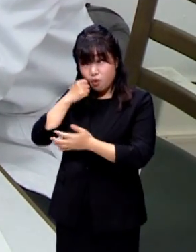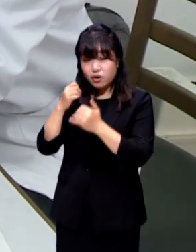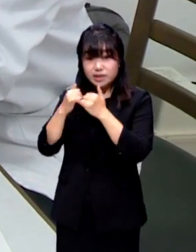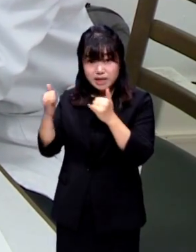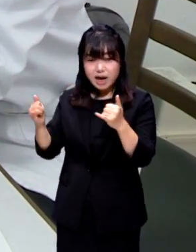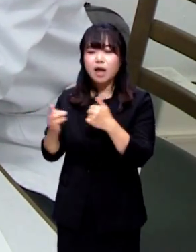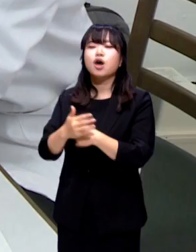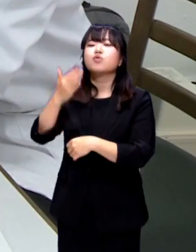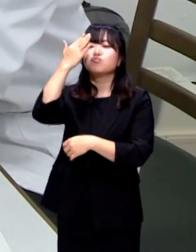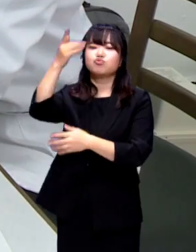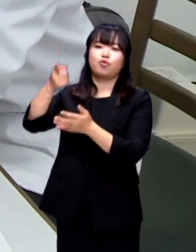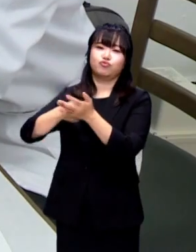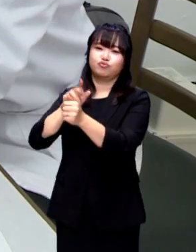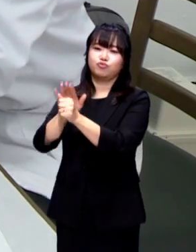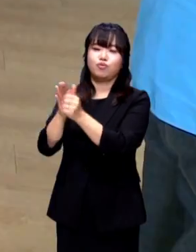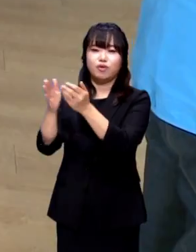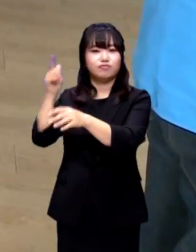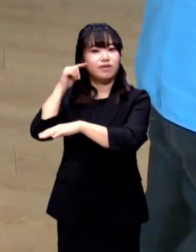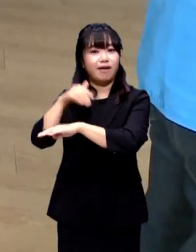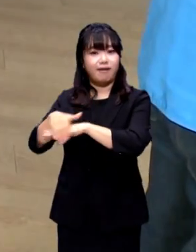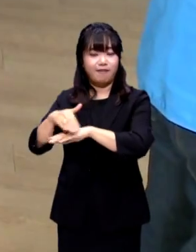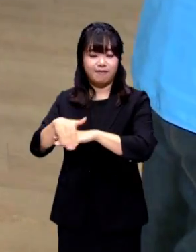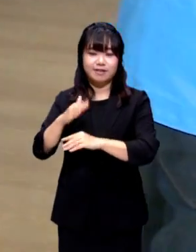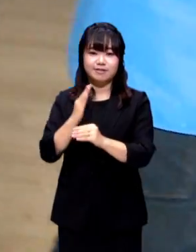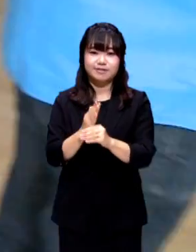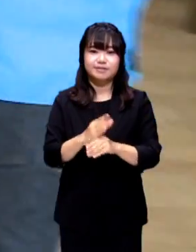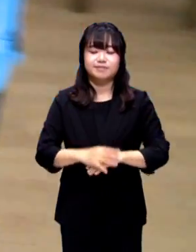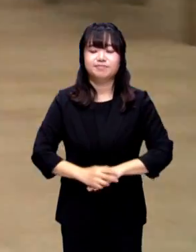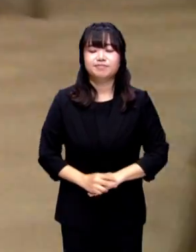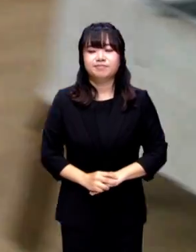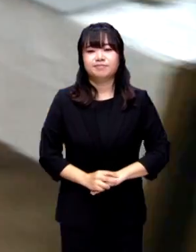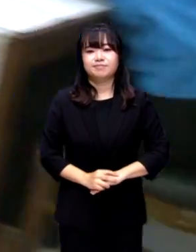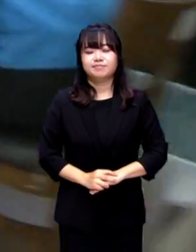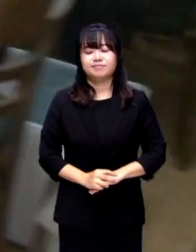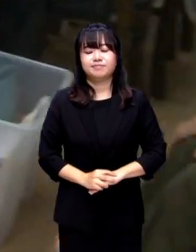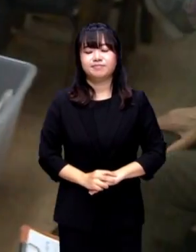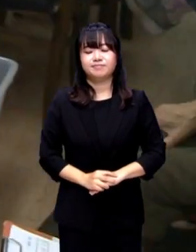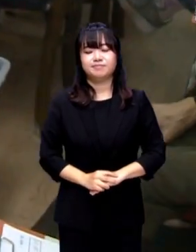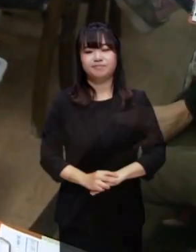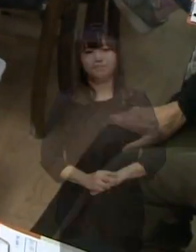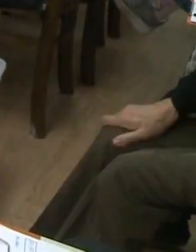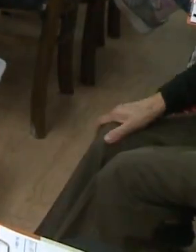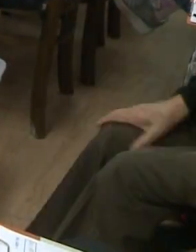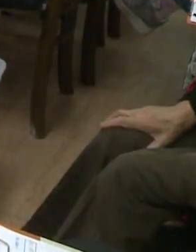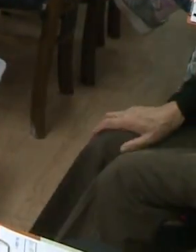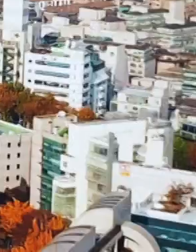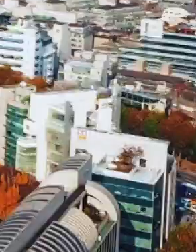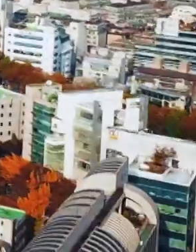주민에게는 무료 수술도 지원한다는 계획입니다. BTV 뉴스 이정윤입니다.